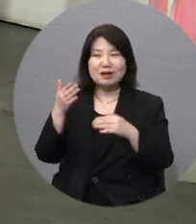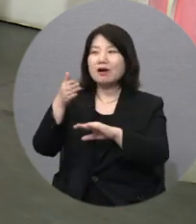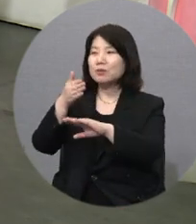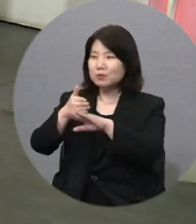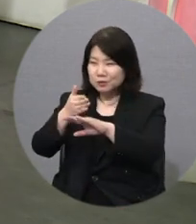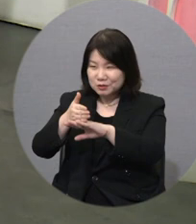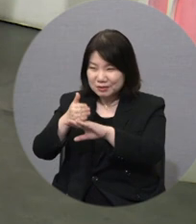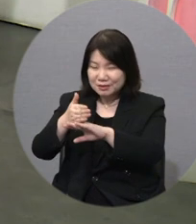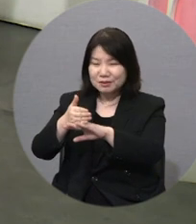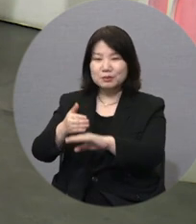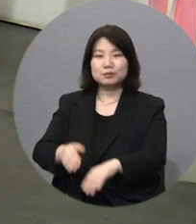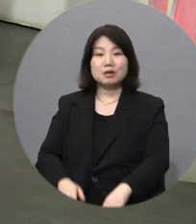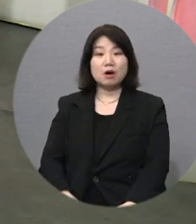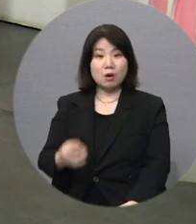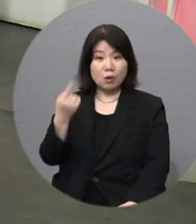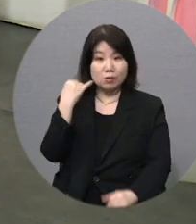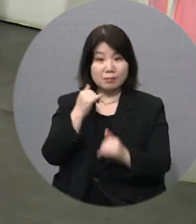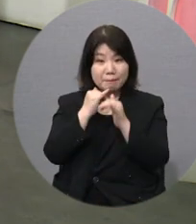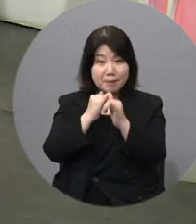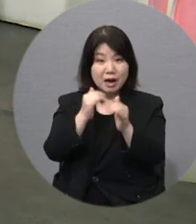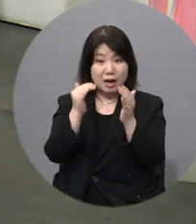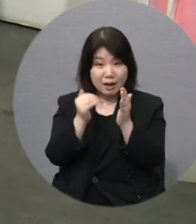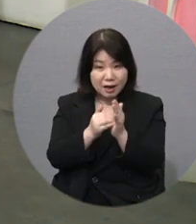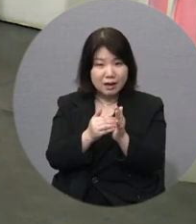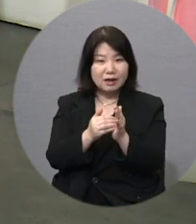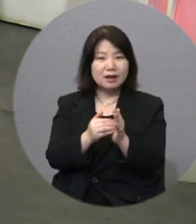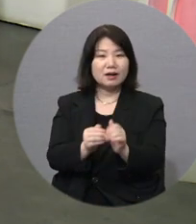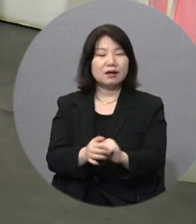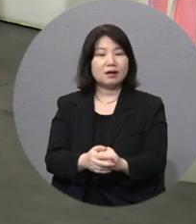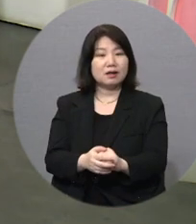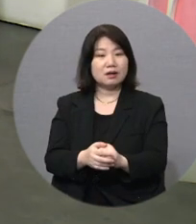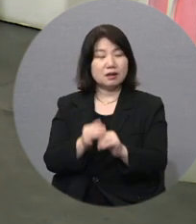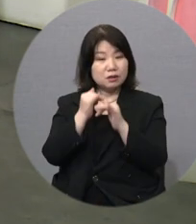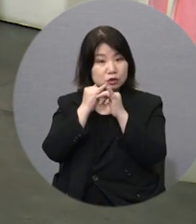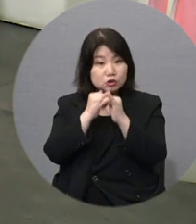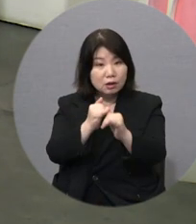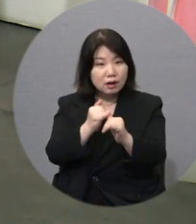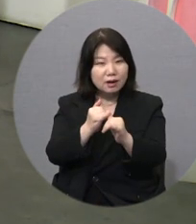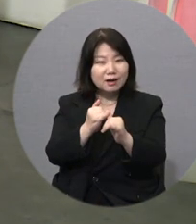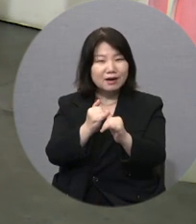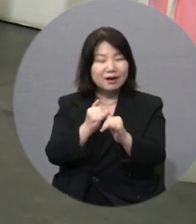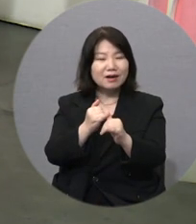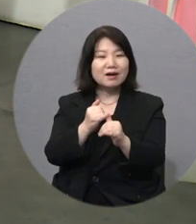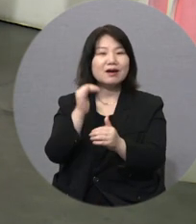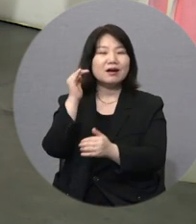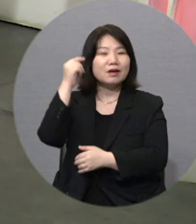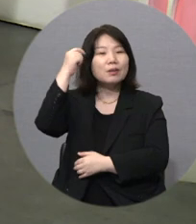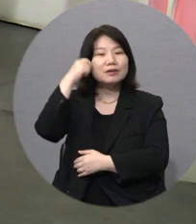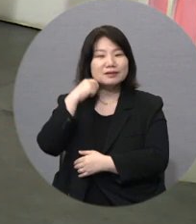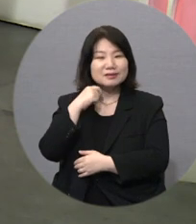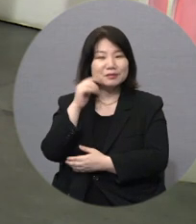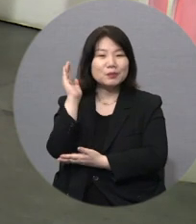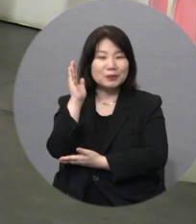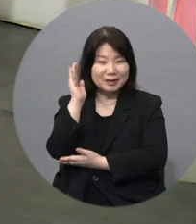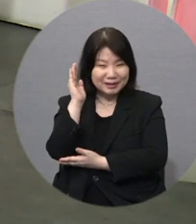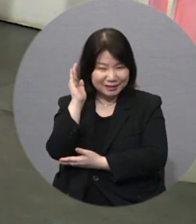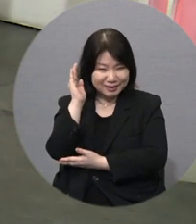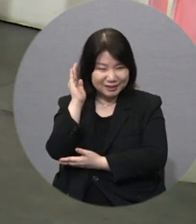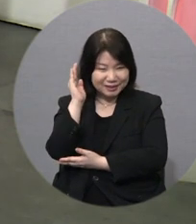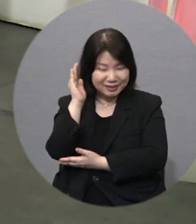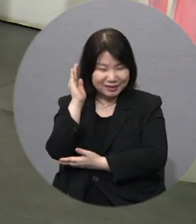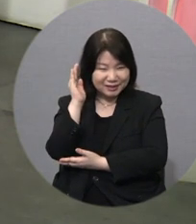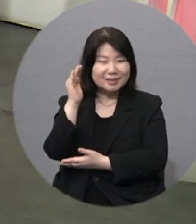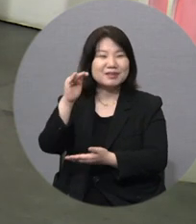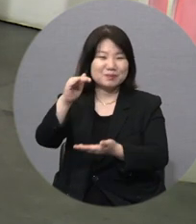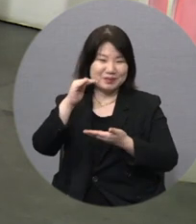박정호님 아유 어제 수상을 하셨는데 어 수상 소감을 또 말씀해 주셔야 될 거